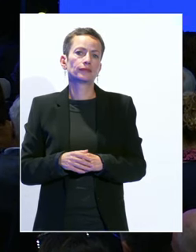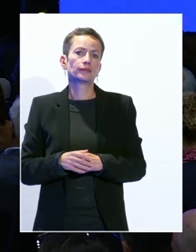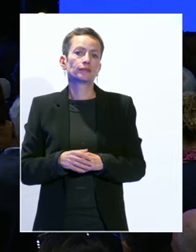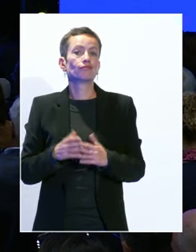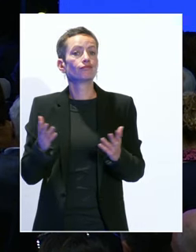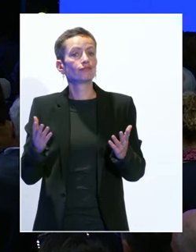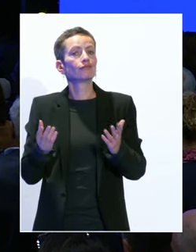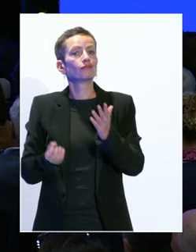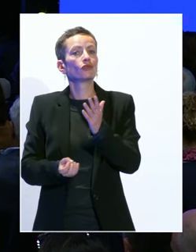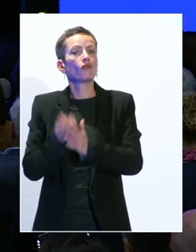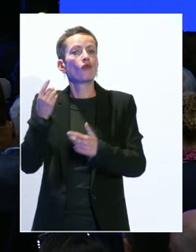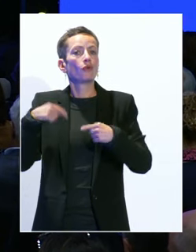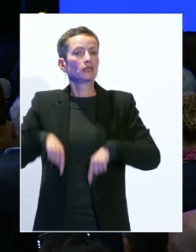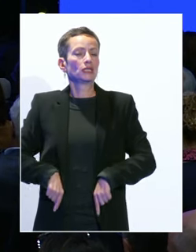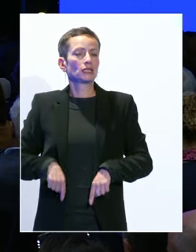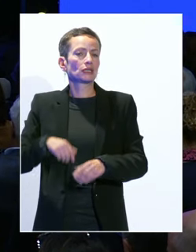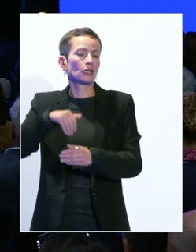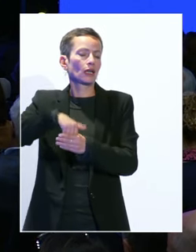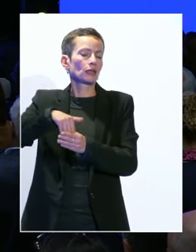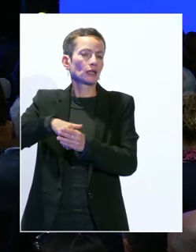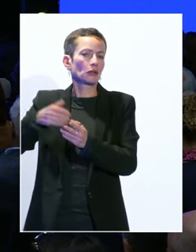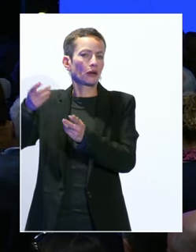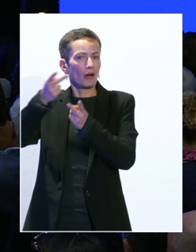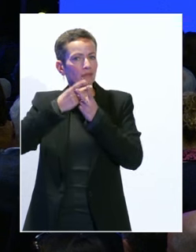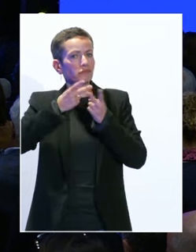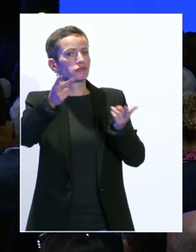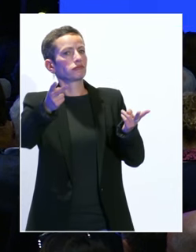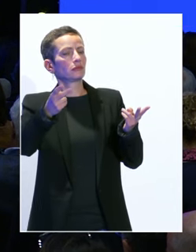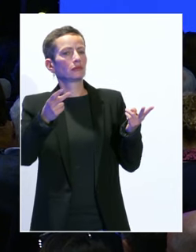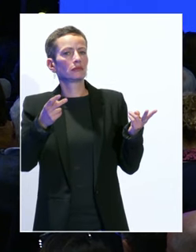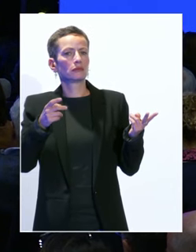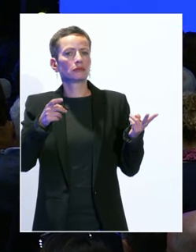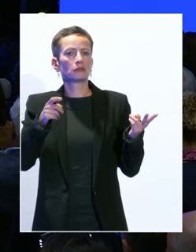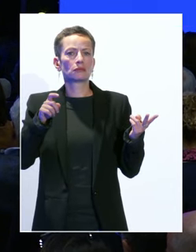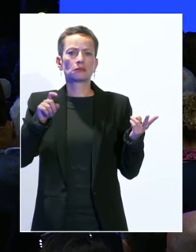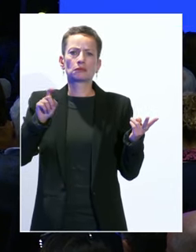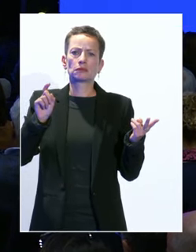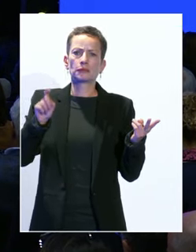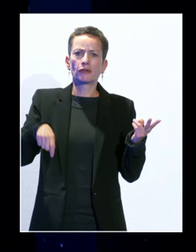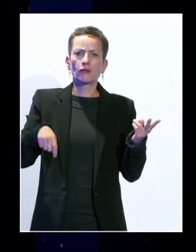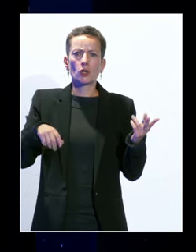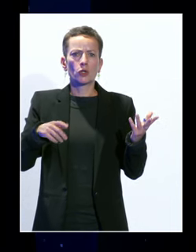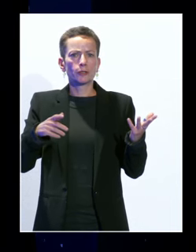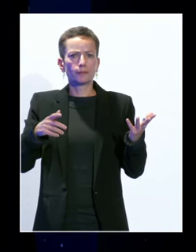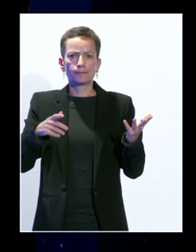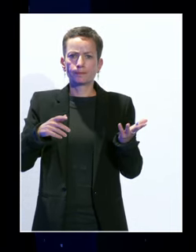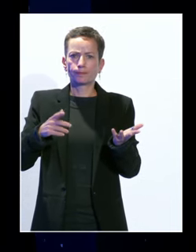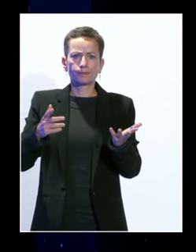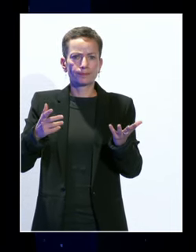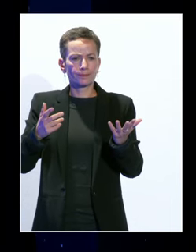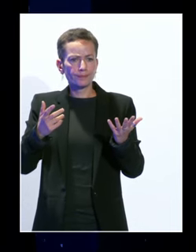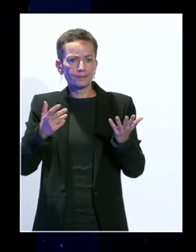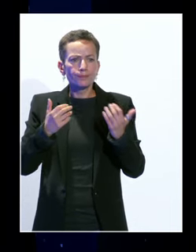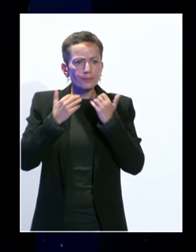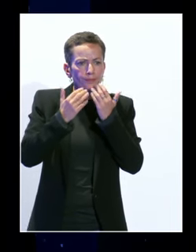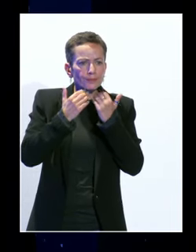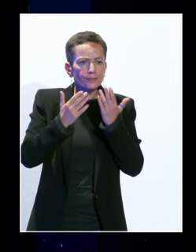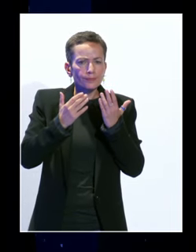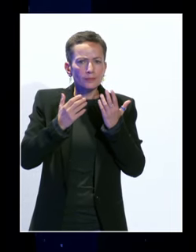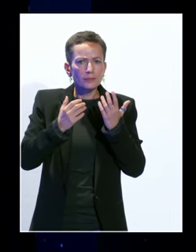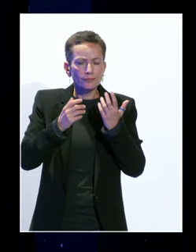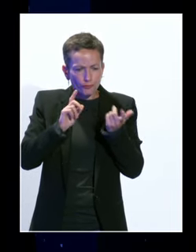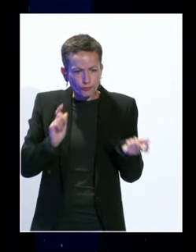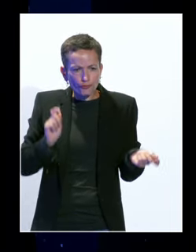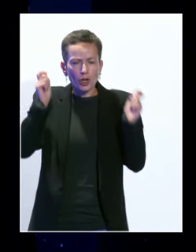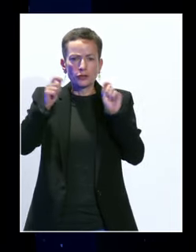le nouveau ministre de l'Intérieur a dit « Il faut savoir bousculer l'impuissance et réécrire les règles ». Je suis